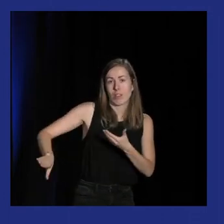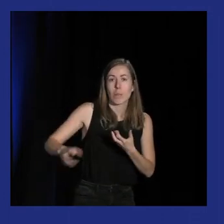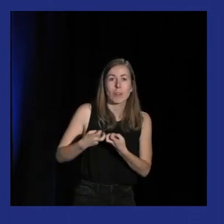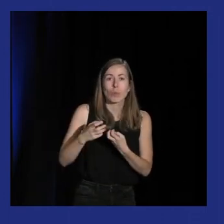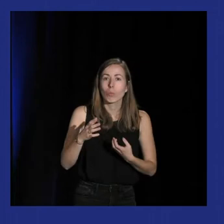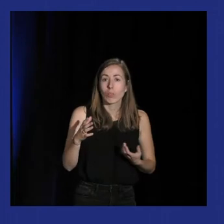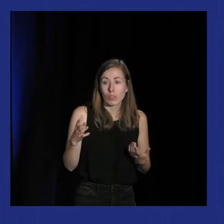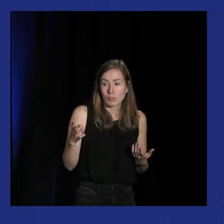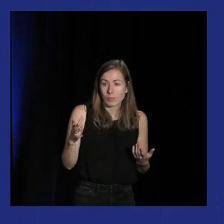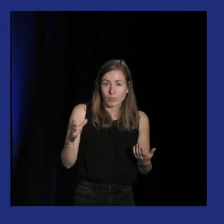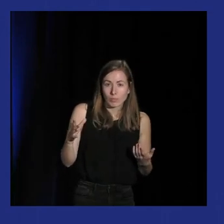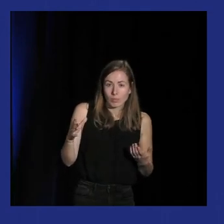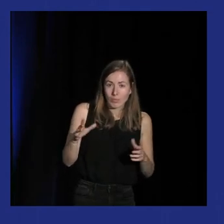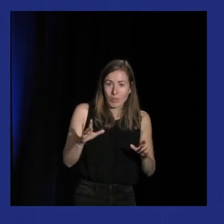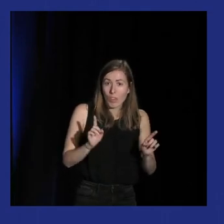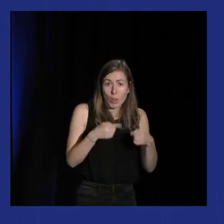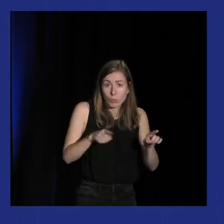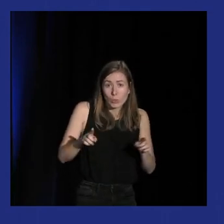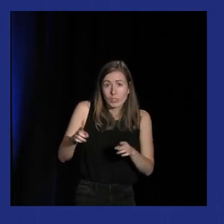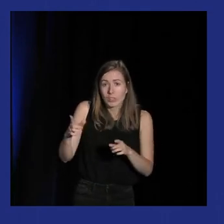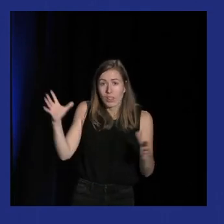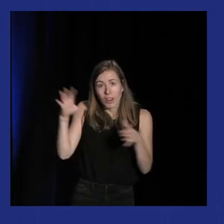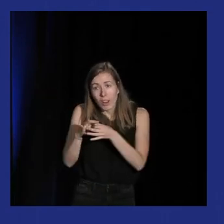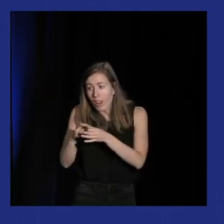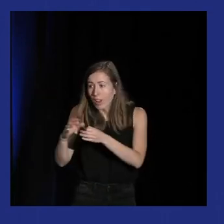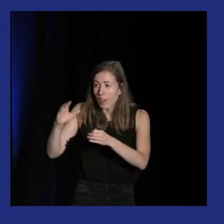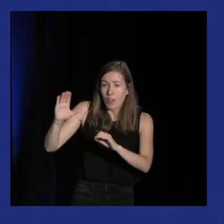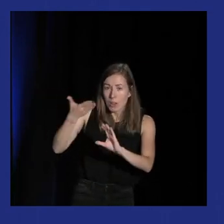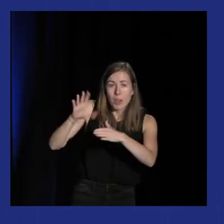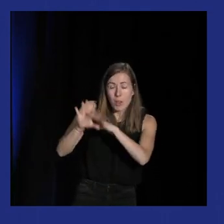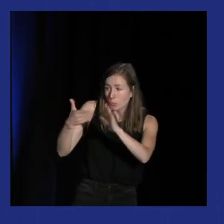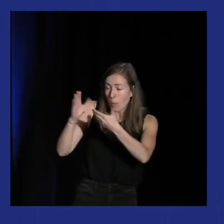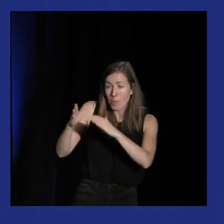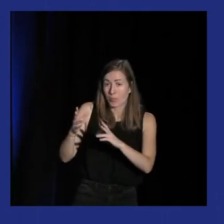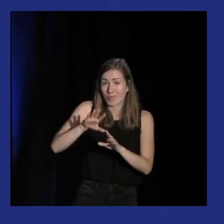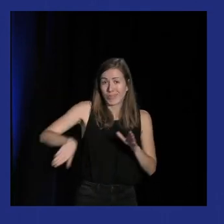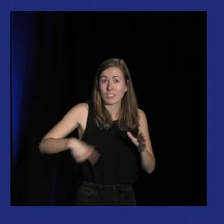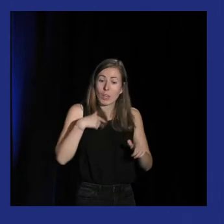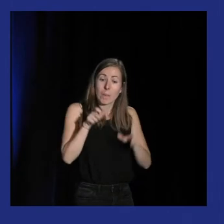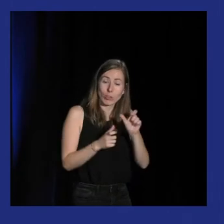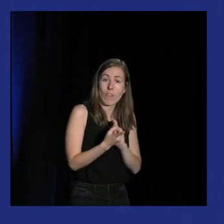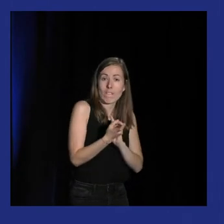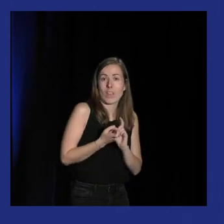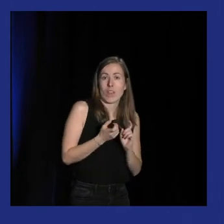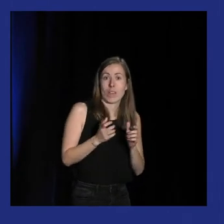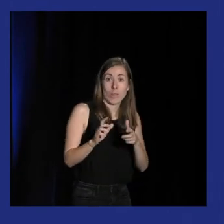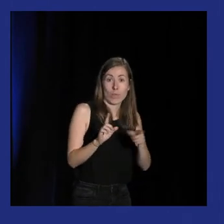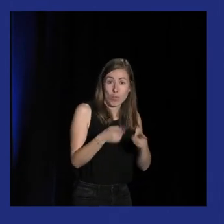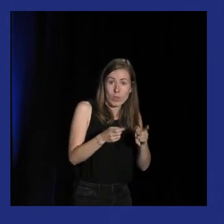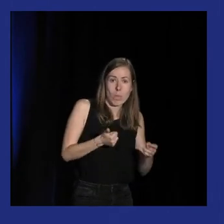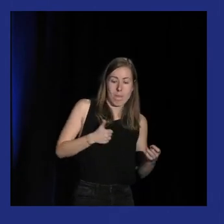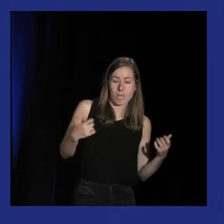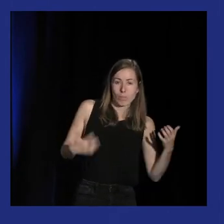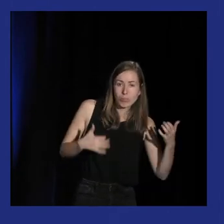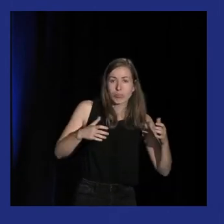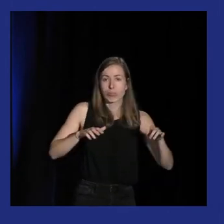les Matsu mais c'est pas où est Matsu qui orchestre ses musiques un concert c'est une démarche avec des gens qui viennent du milieu de la musique qui ne viennent pas du jeu vidéo